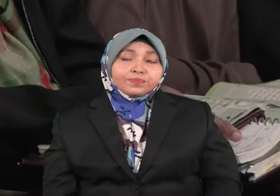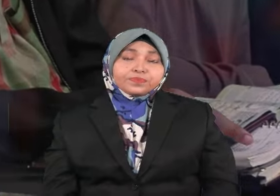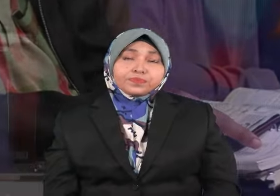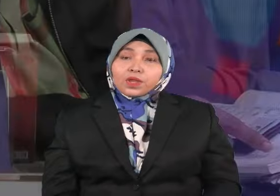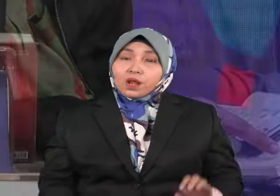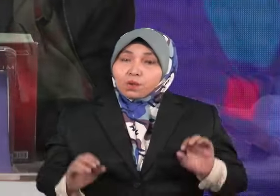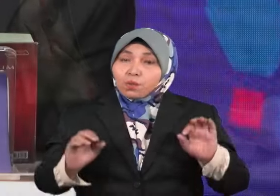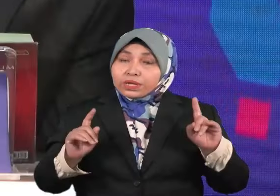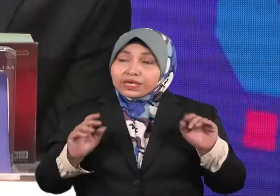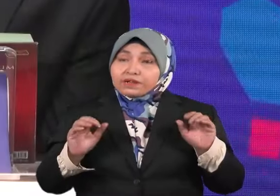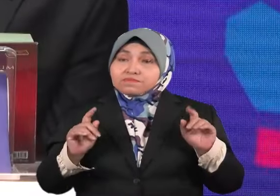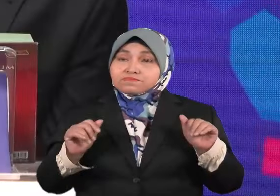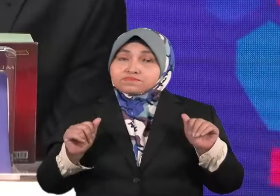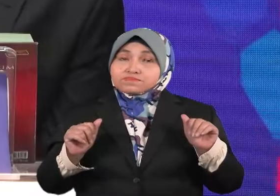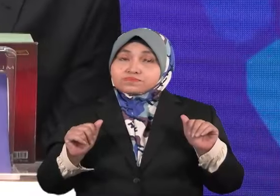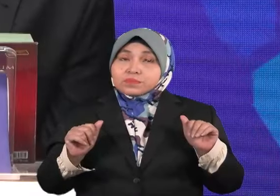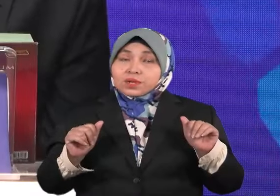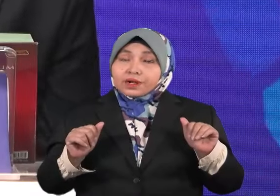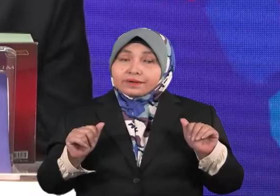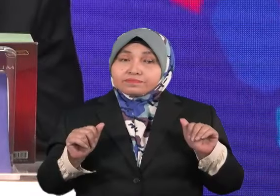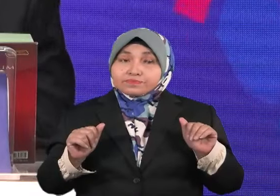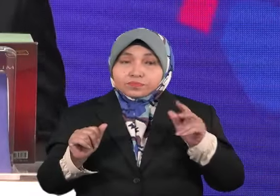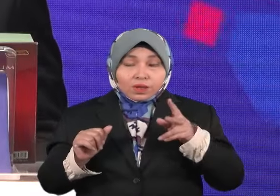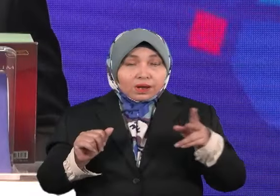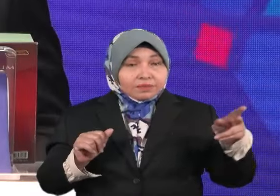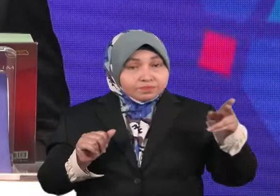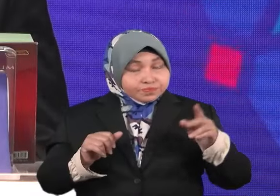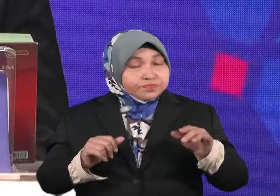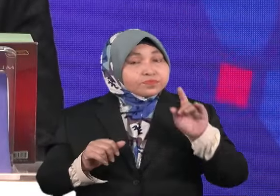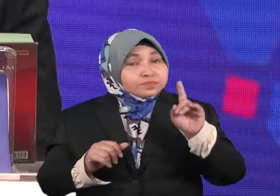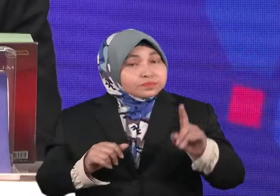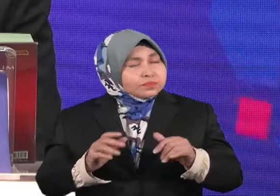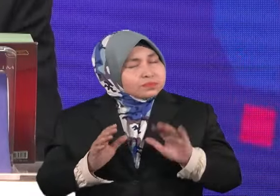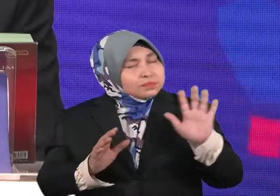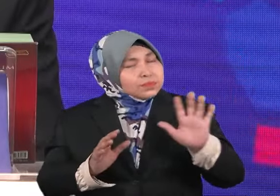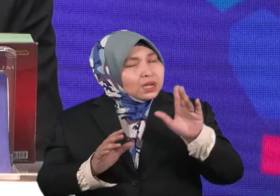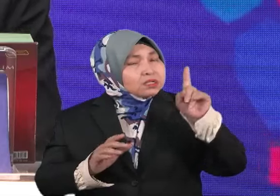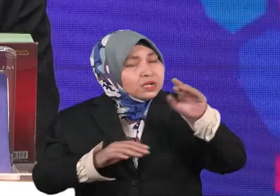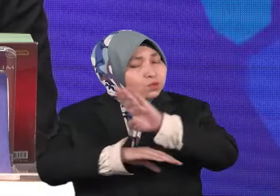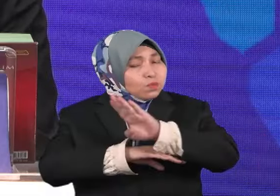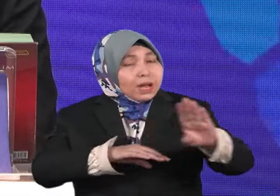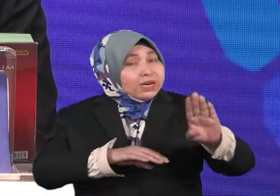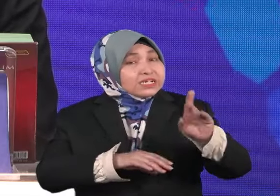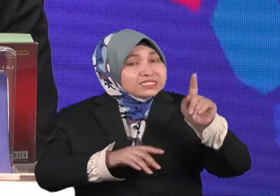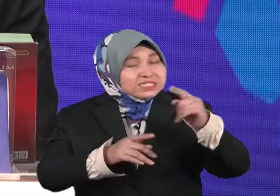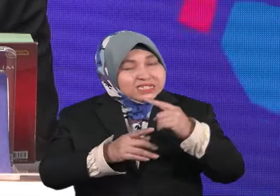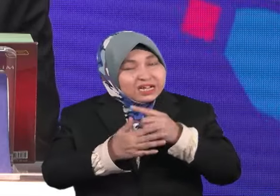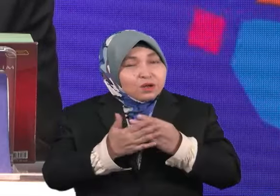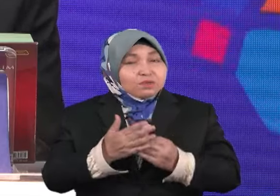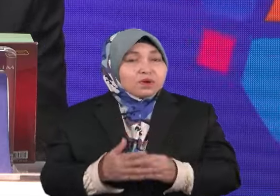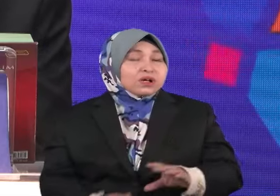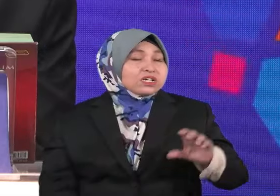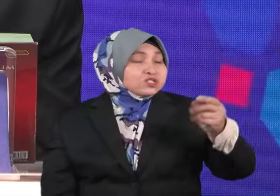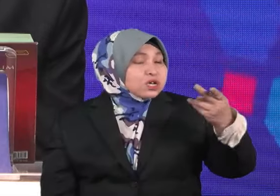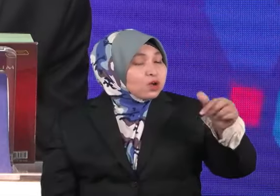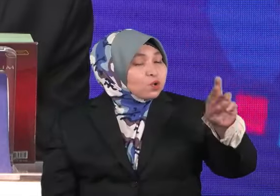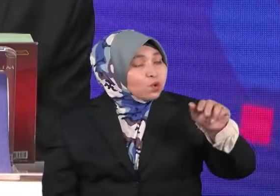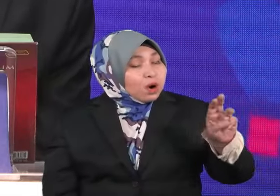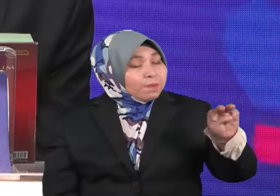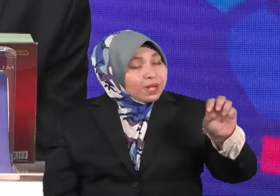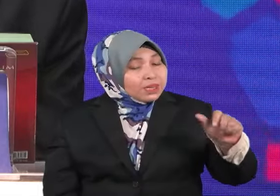Okey, satu potong ayat ini ataupun lebih kurang sebaris setengah kan? Syahr